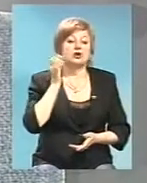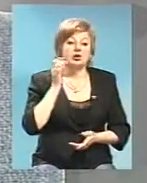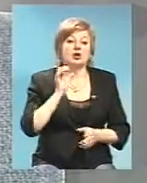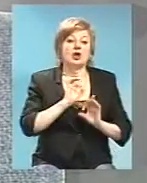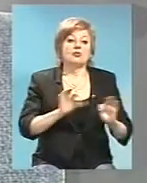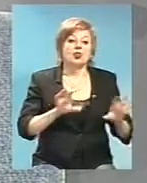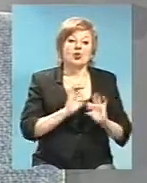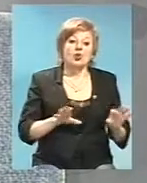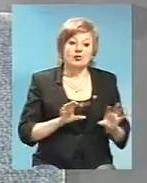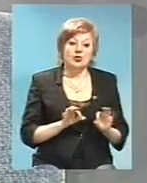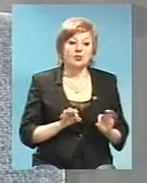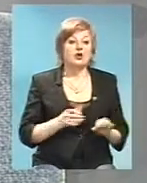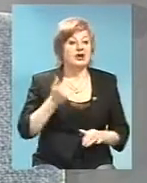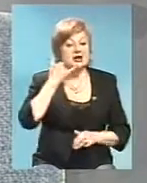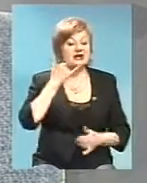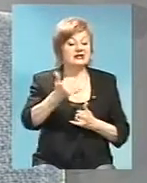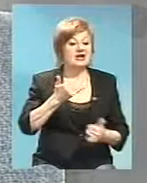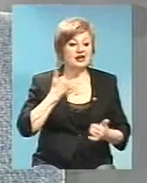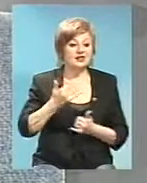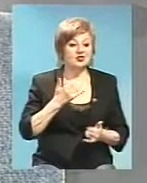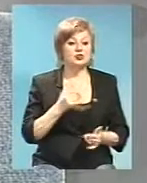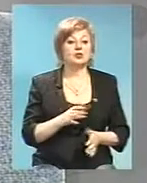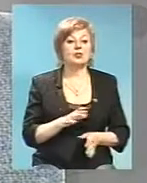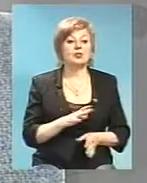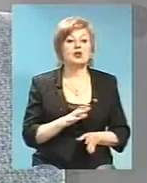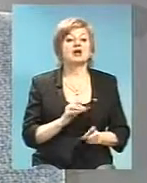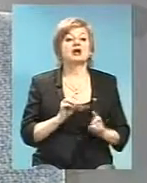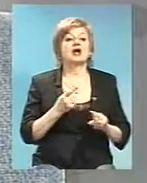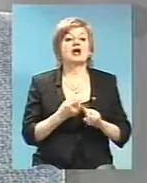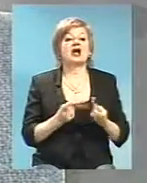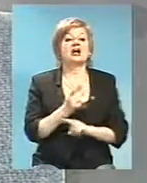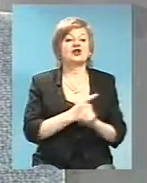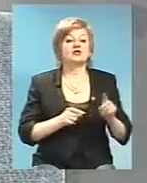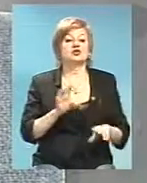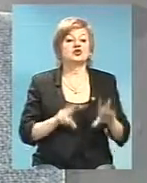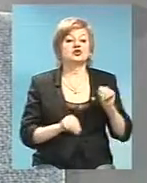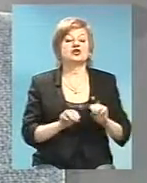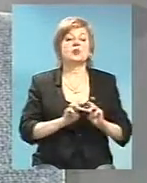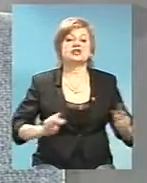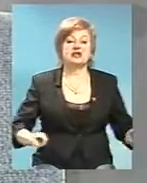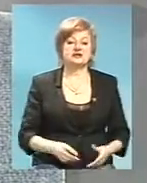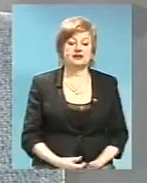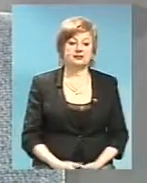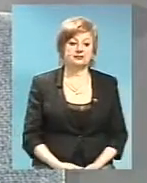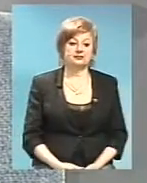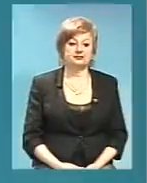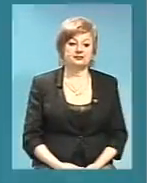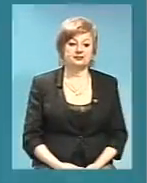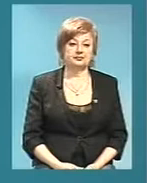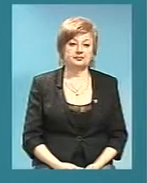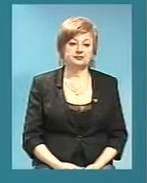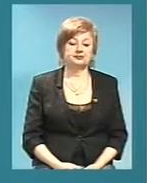Оксани Макаренко. Телефоном ми з нею спілкувалися. От як цю реформу вбачають в міністерстві? Прошу.